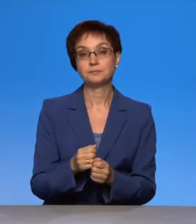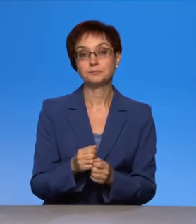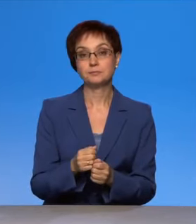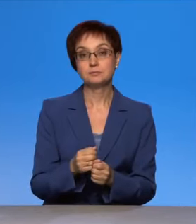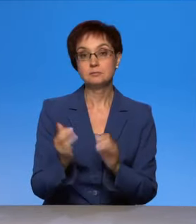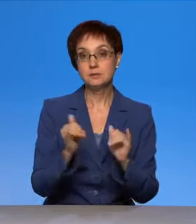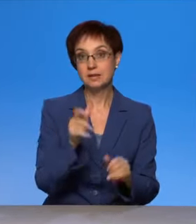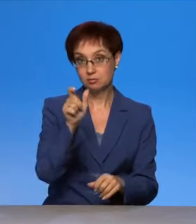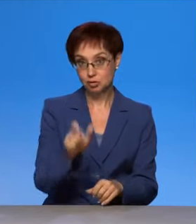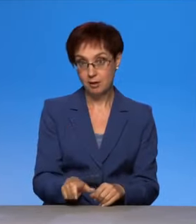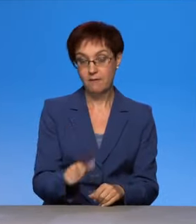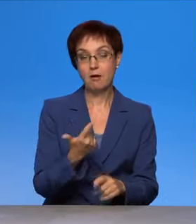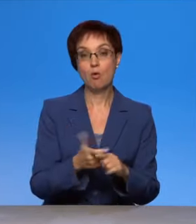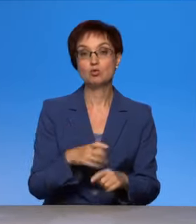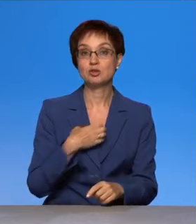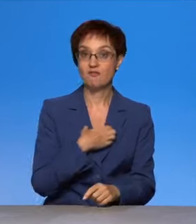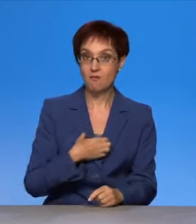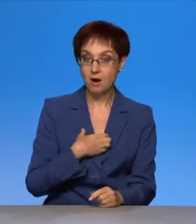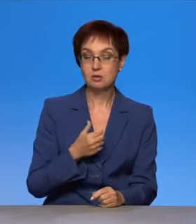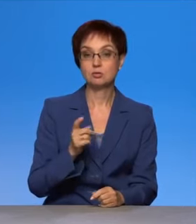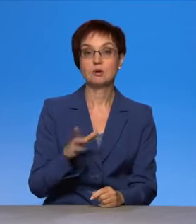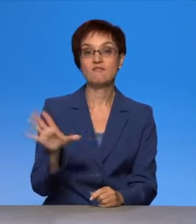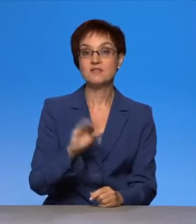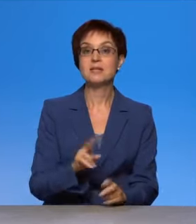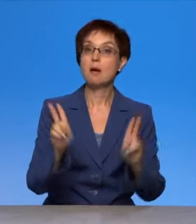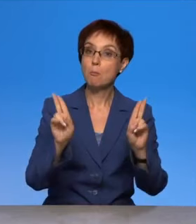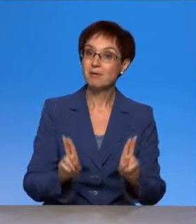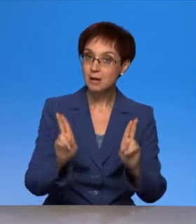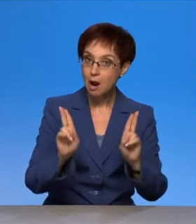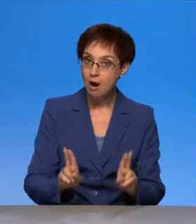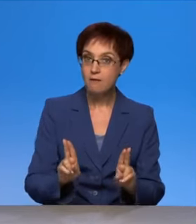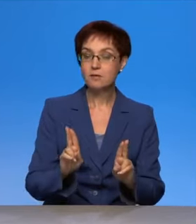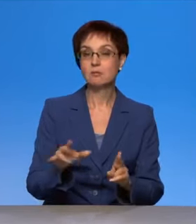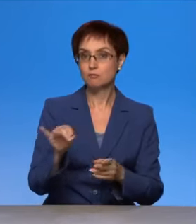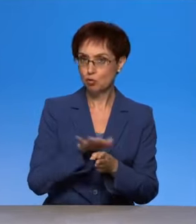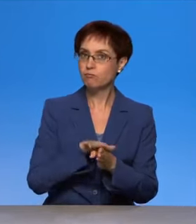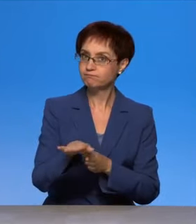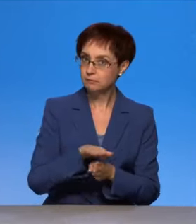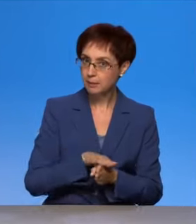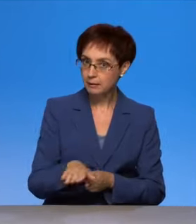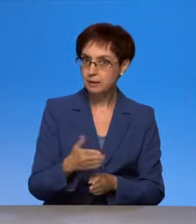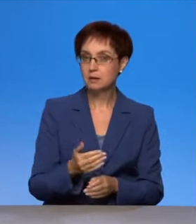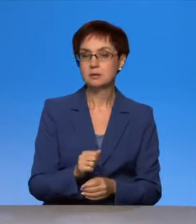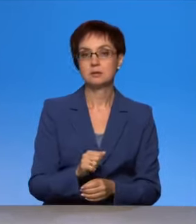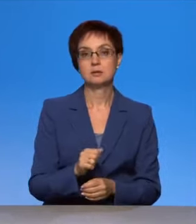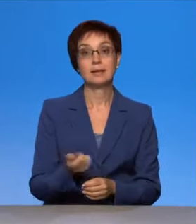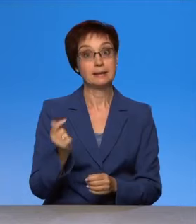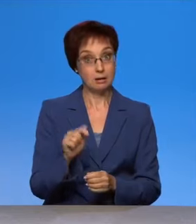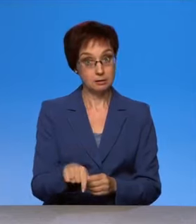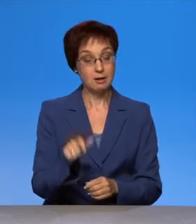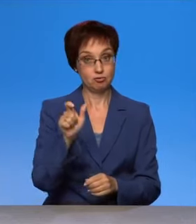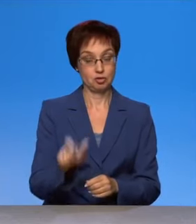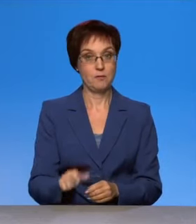человека очень важно, чтобы все правила, все параграфы, все, вот, все соблюдалось, все пункты. И тогда он чувствует себя